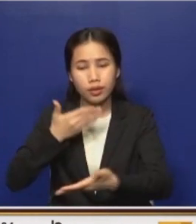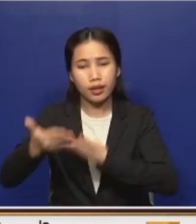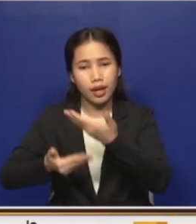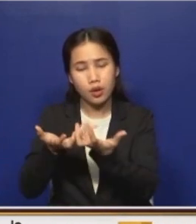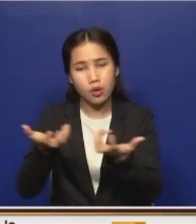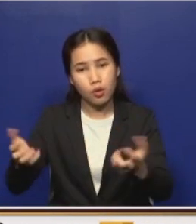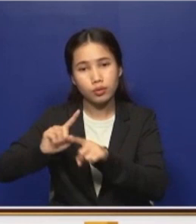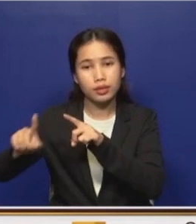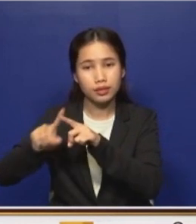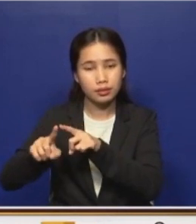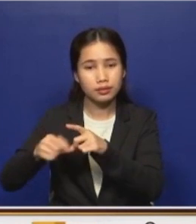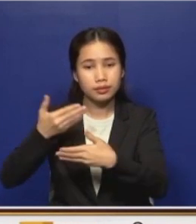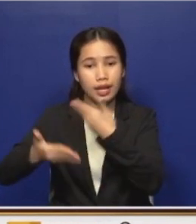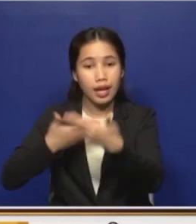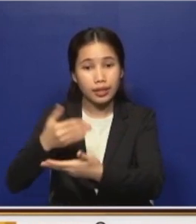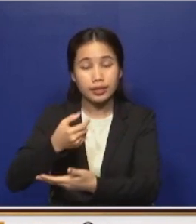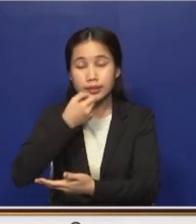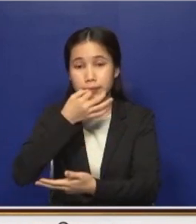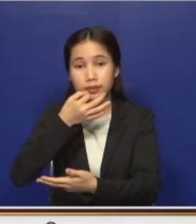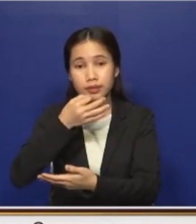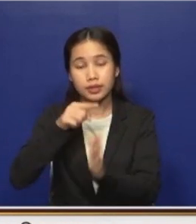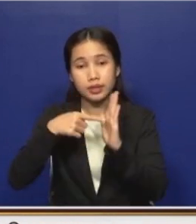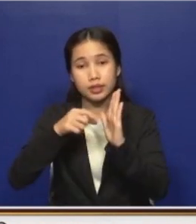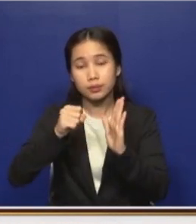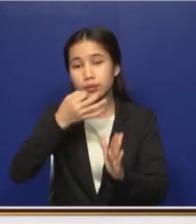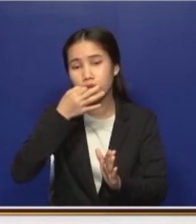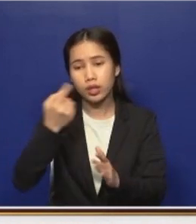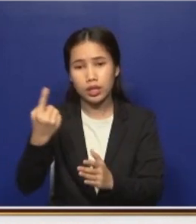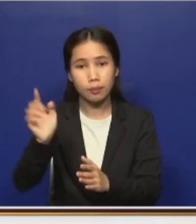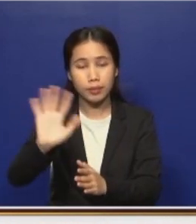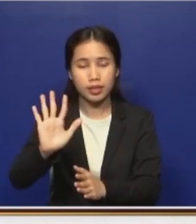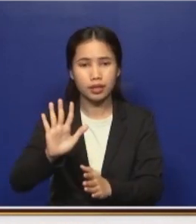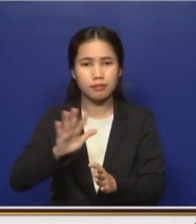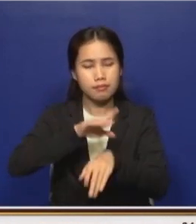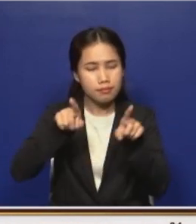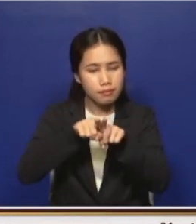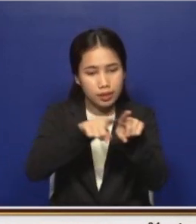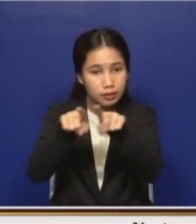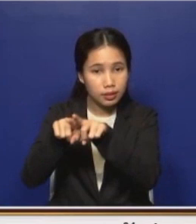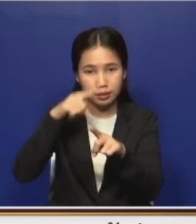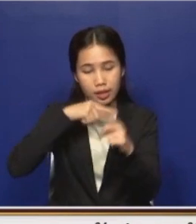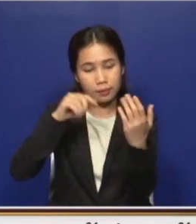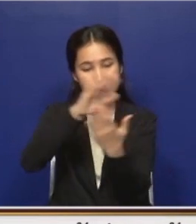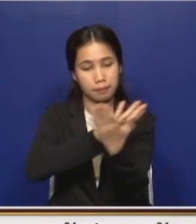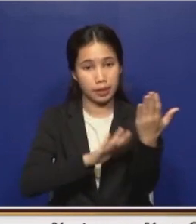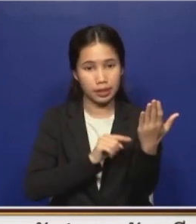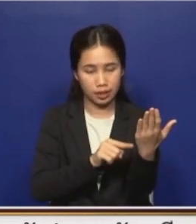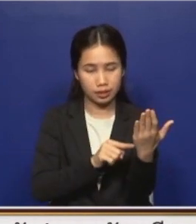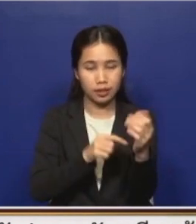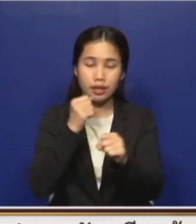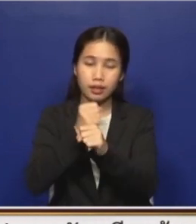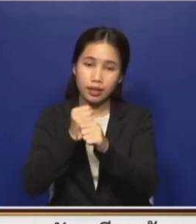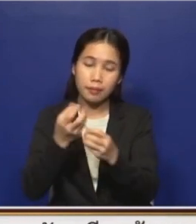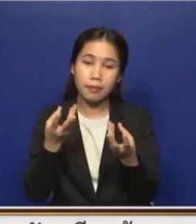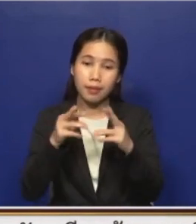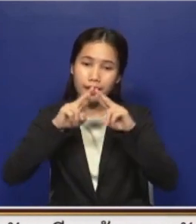ดฮะแต่ร้านอาหารก็ต้องหยุดด้วยฮะแล้วท่านว่าเราถูกเชือดลมหายใจฮะทางธุรกิจและ